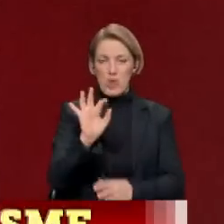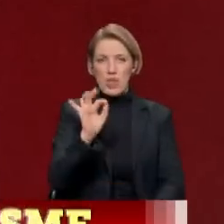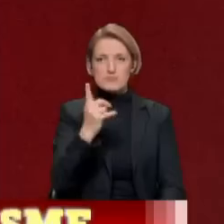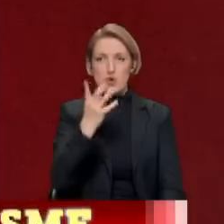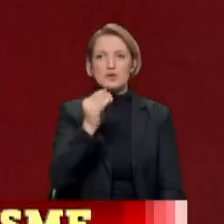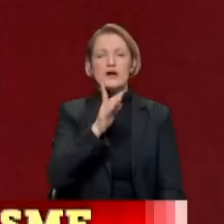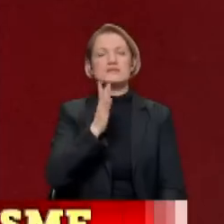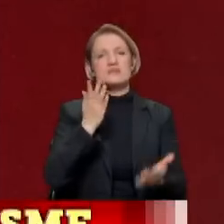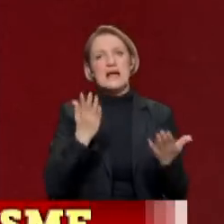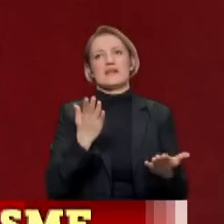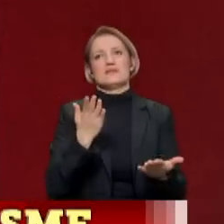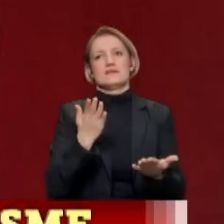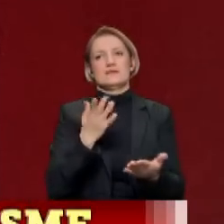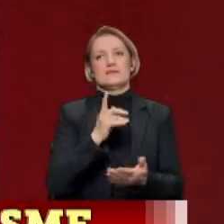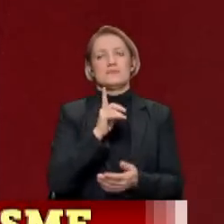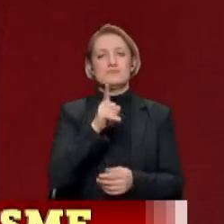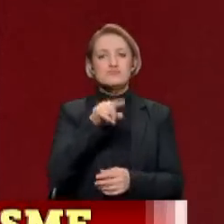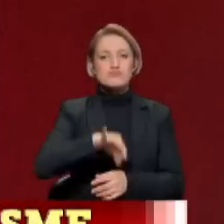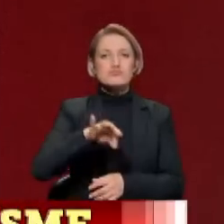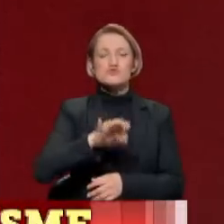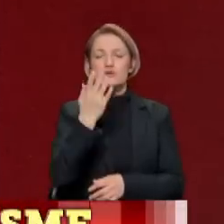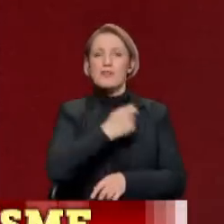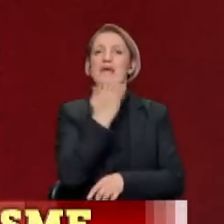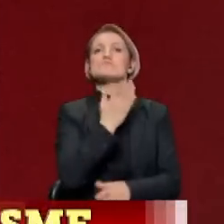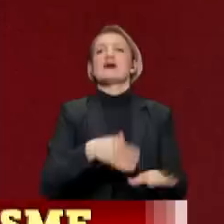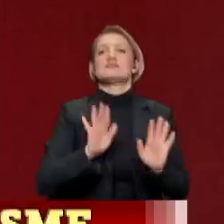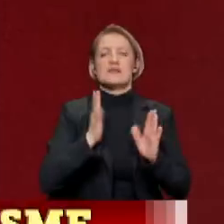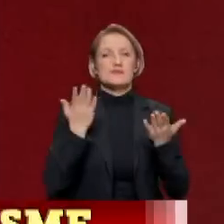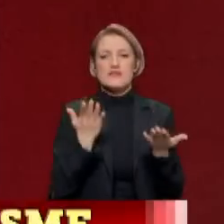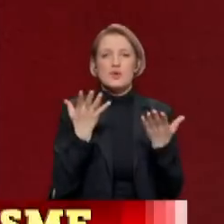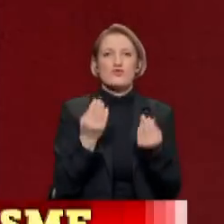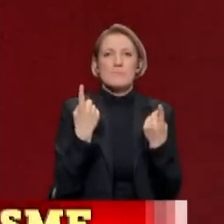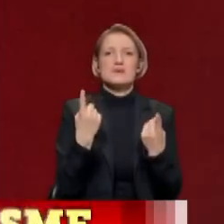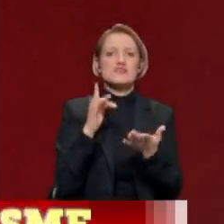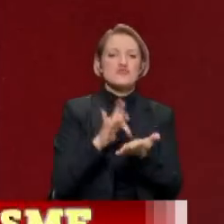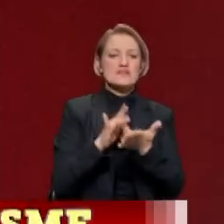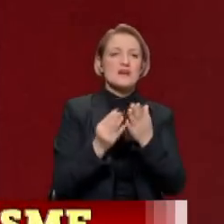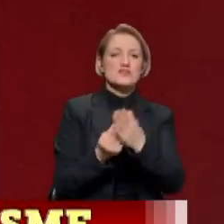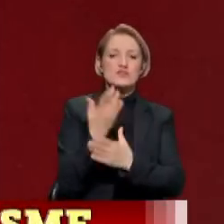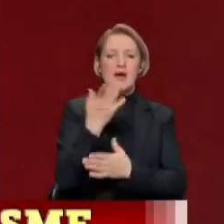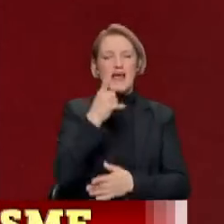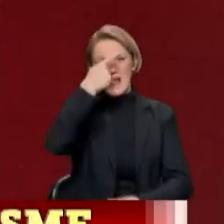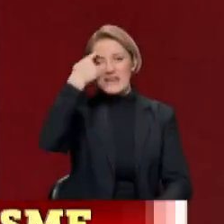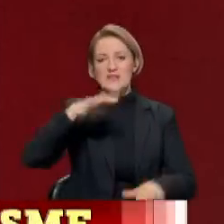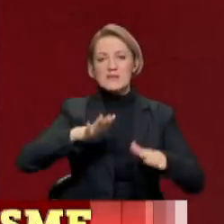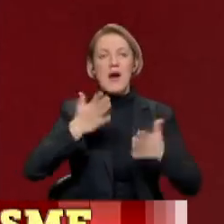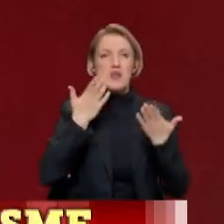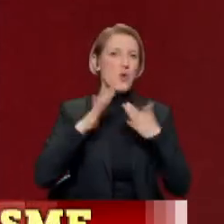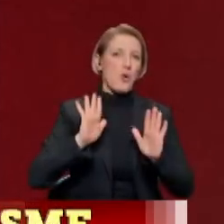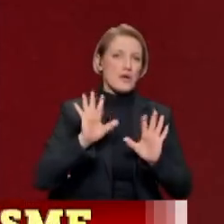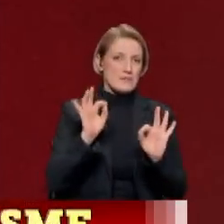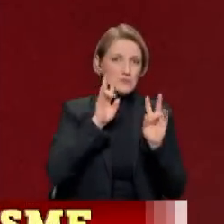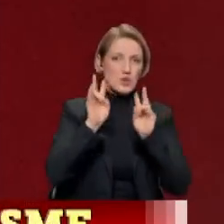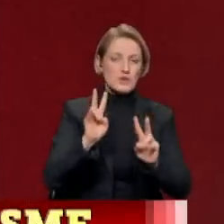içinde olsa zaten yani bugün gitmezdi ama nasıl olsa bir ceza çıkacağı ile ilgili de ihtimali düşük olunca